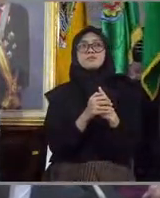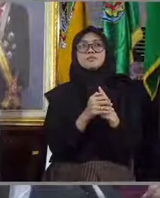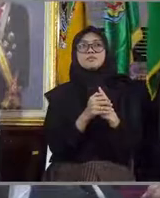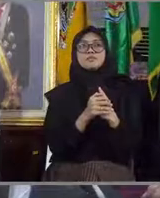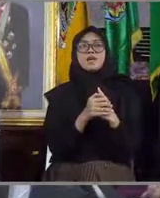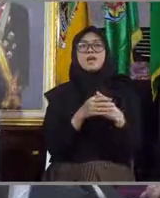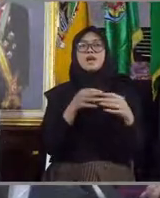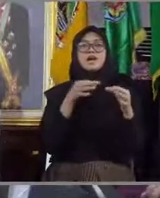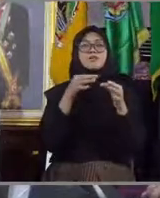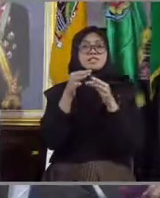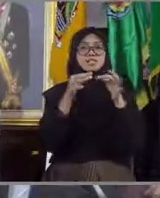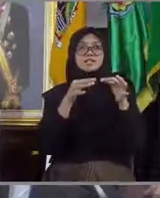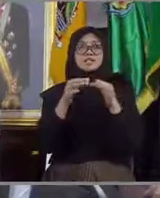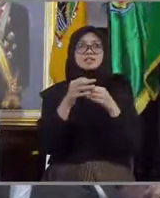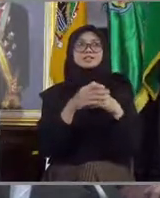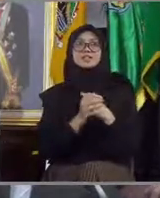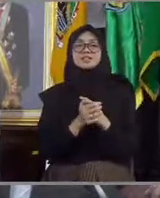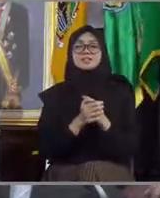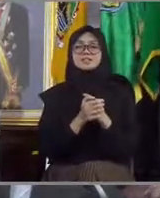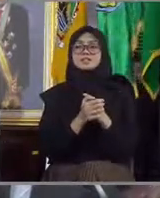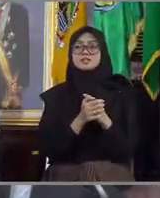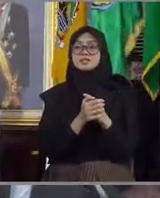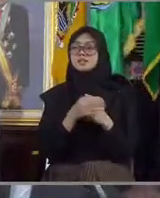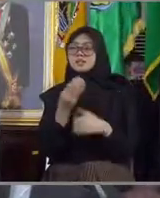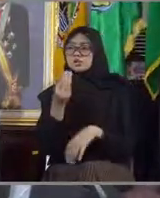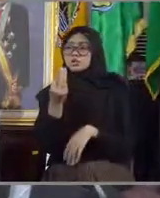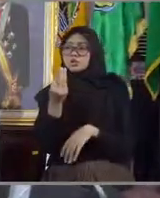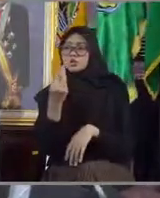kalau bisa transportasi menghubungkan.